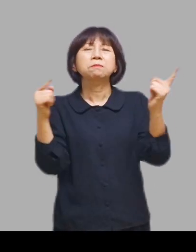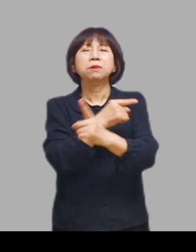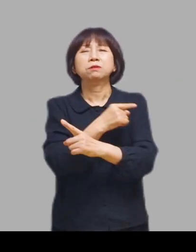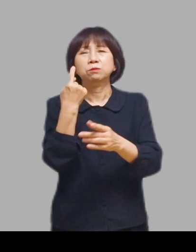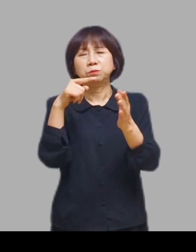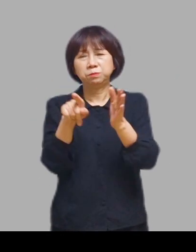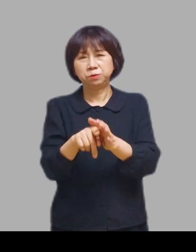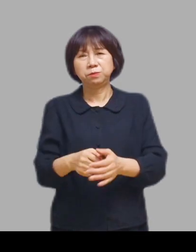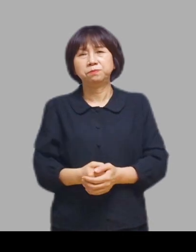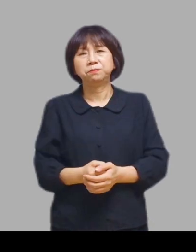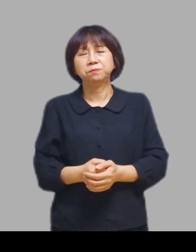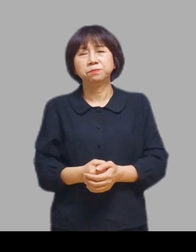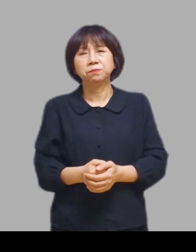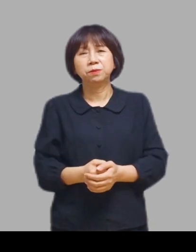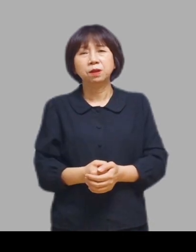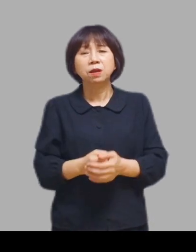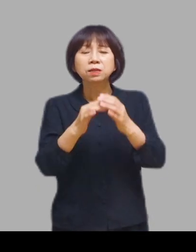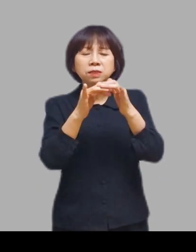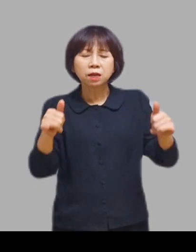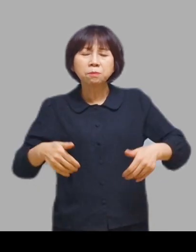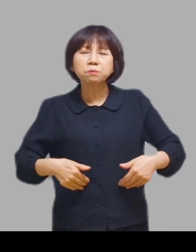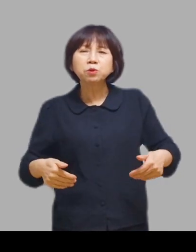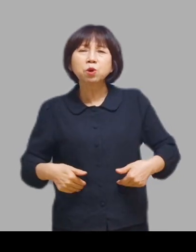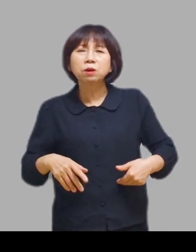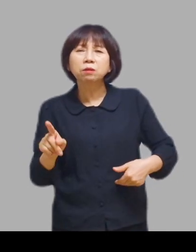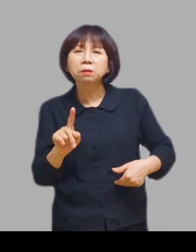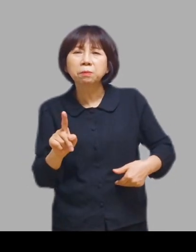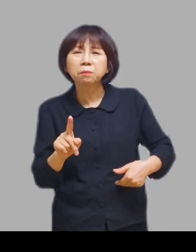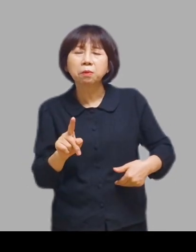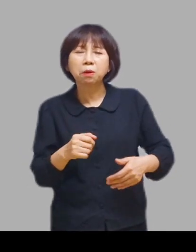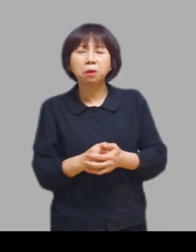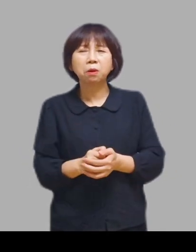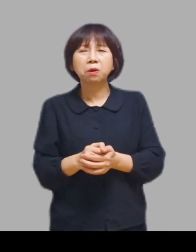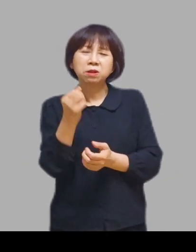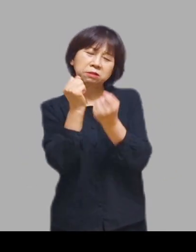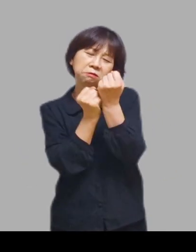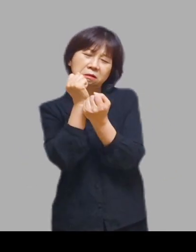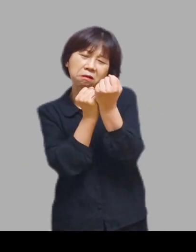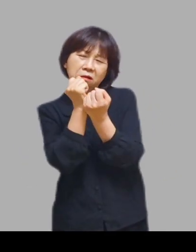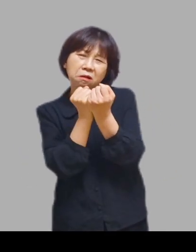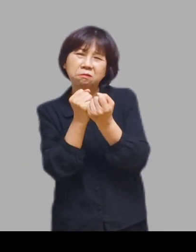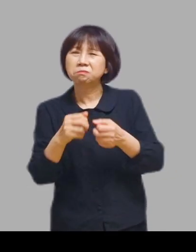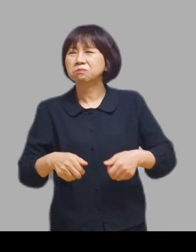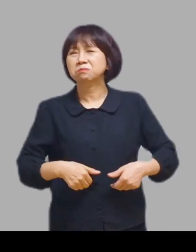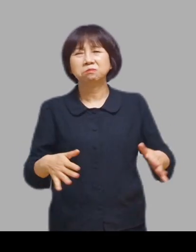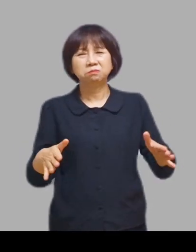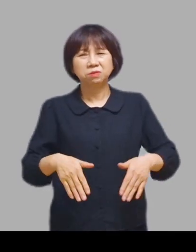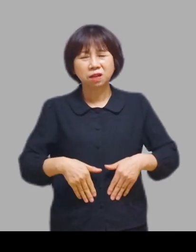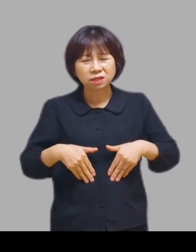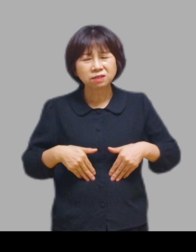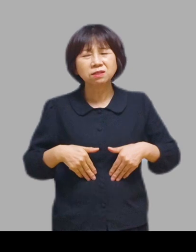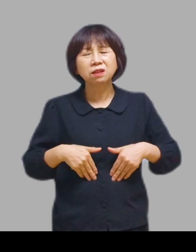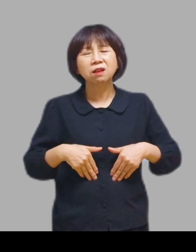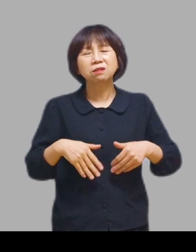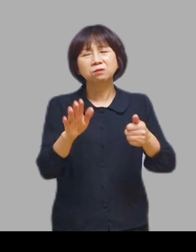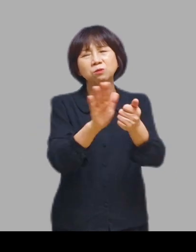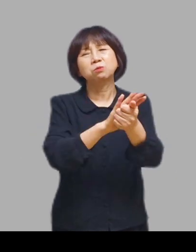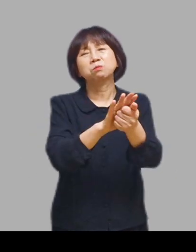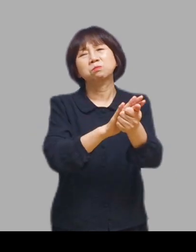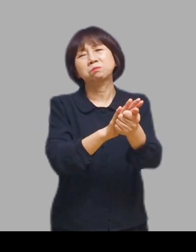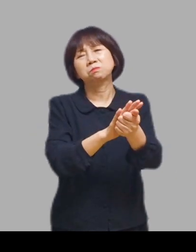줄 믿습니다. 성도 여러분, 사람에게 필요한 것은 때로는 긴 설명이 아니에요. 누군가의 따뜻한 손길입니다.